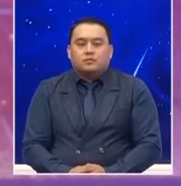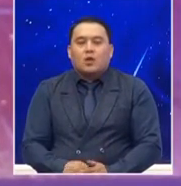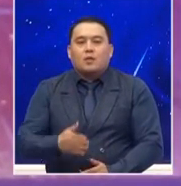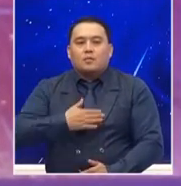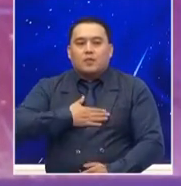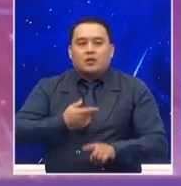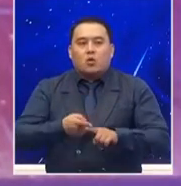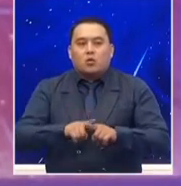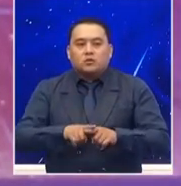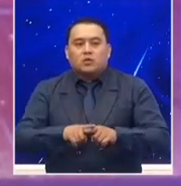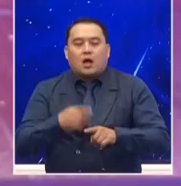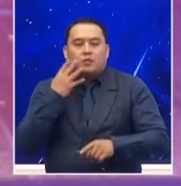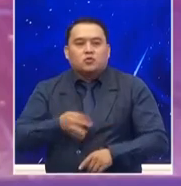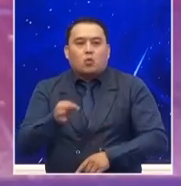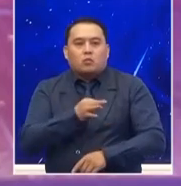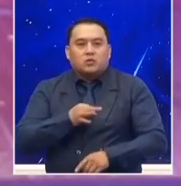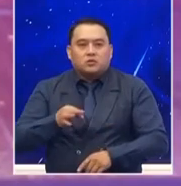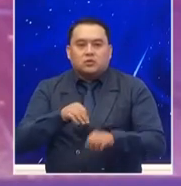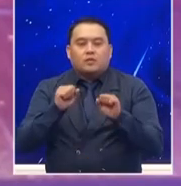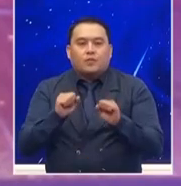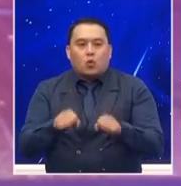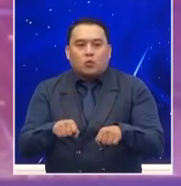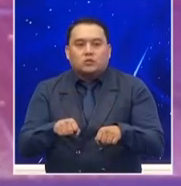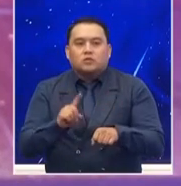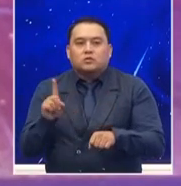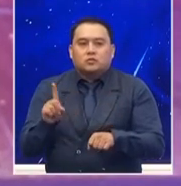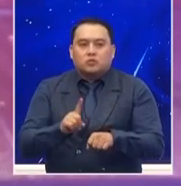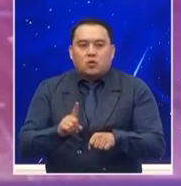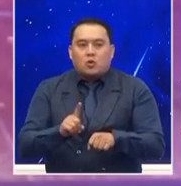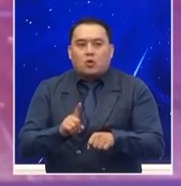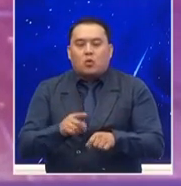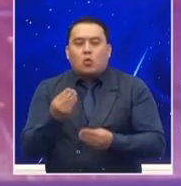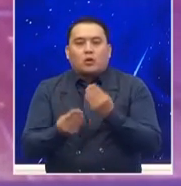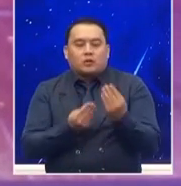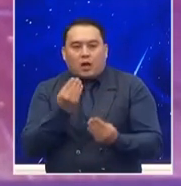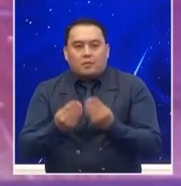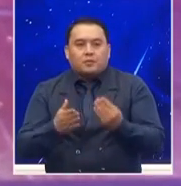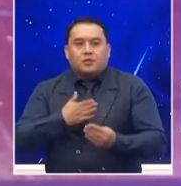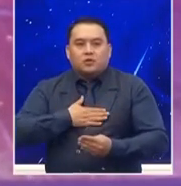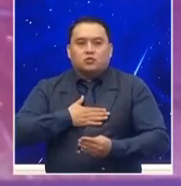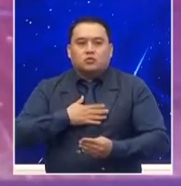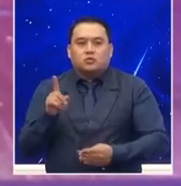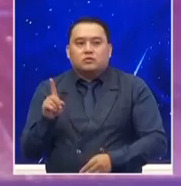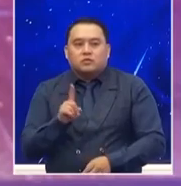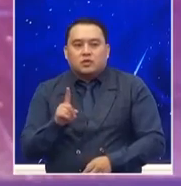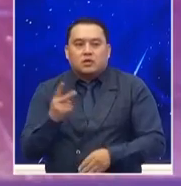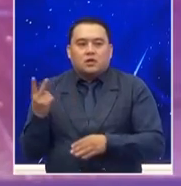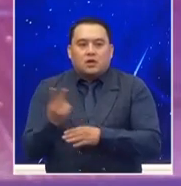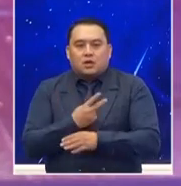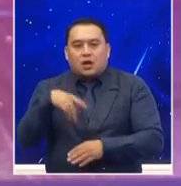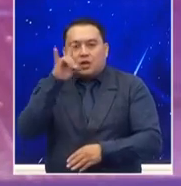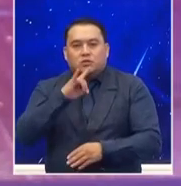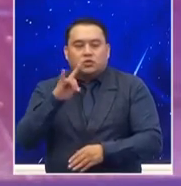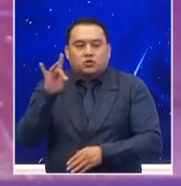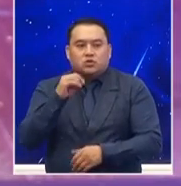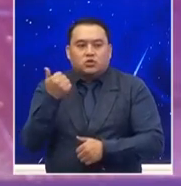5 жылдың көлемінде біз Алматы облысымен, Алматы облысы командасына ойнаймын. Және де біз соңғы 2 жылда 2 рет Қазақстан